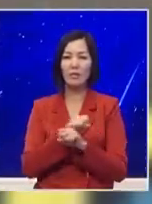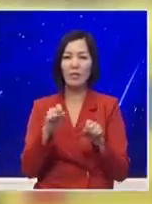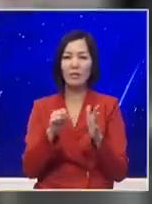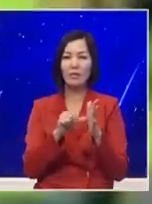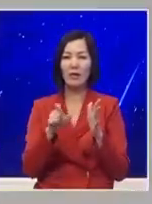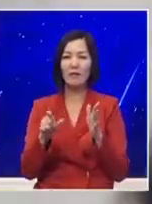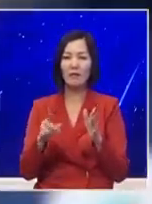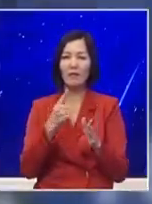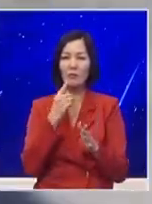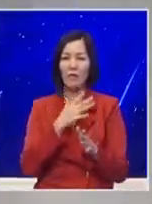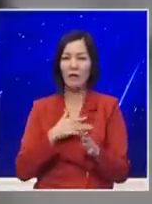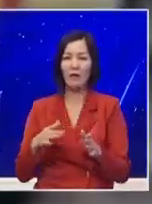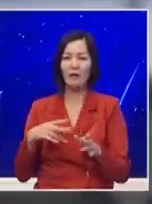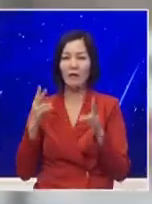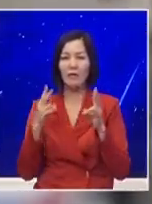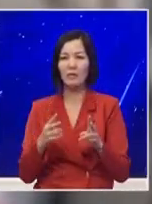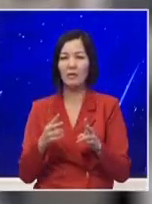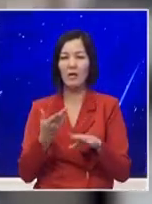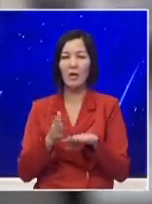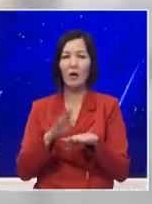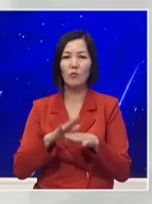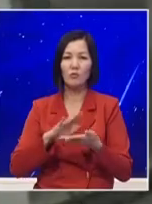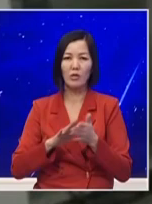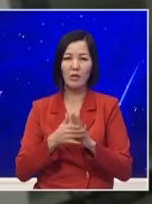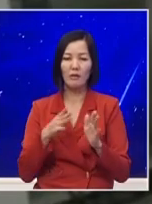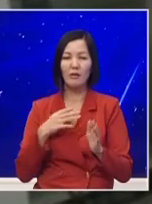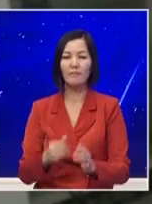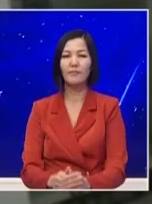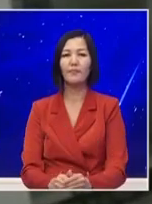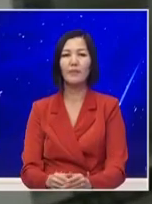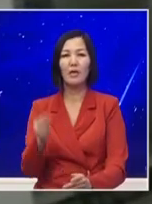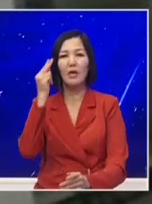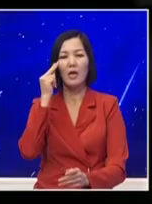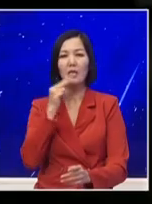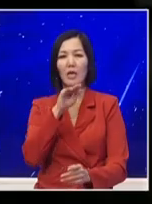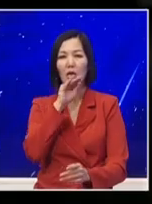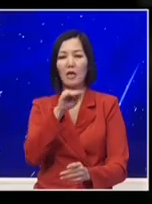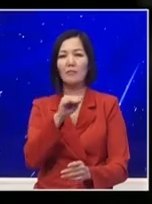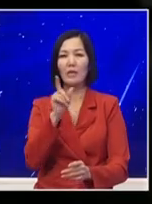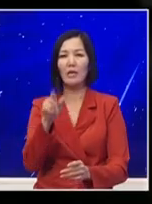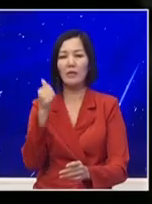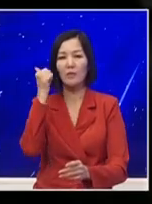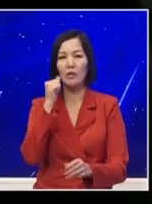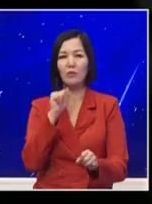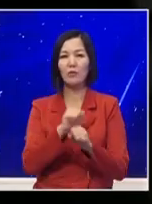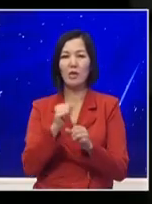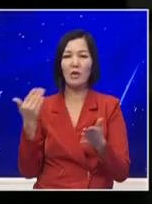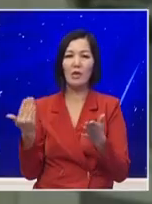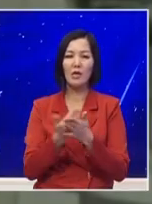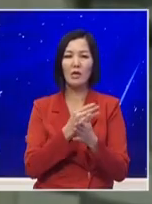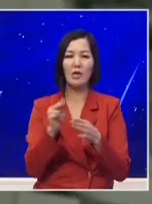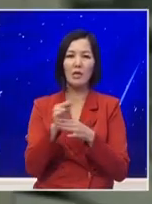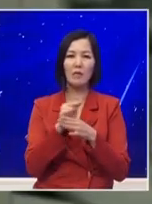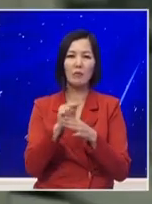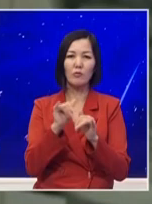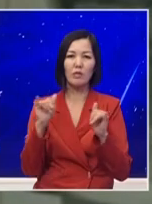адам жарақат алған. Олардың біреуі ауыр халде. Қытай ғалымдары адамның қартаюын тежейтін жаңа гендік терапияны